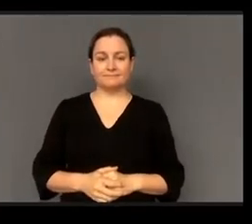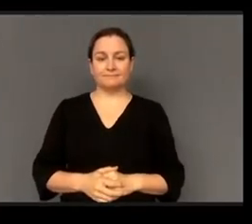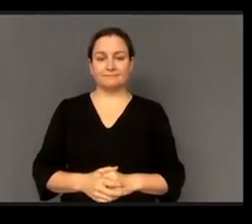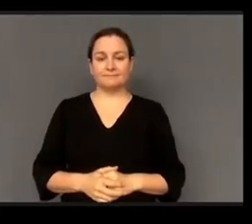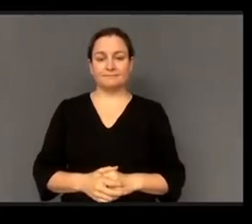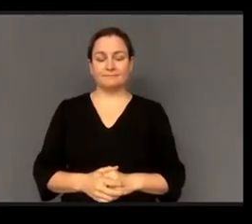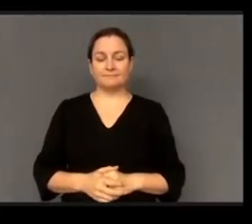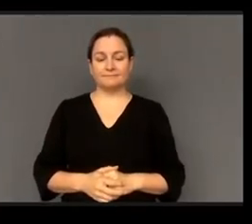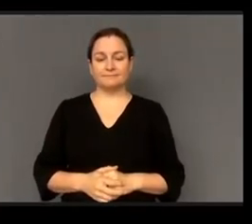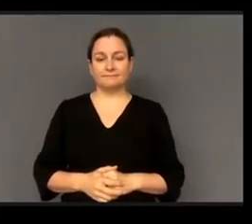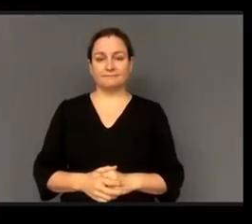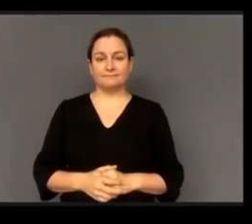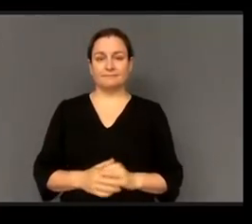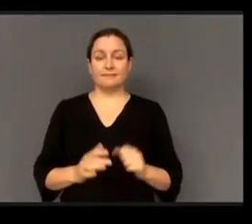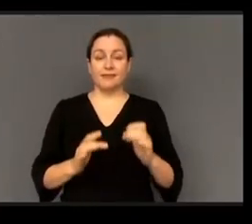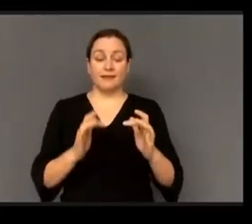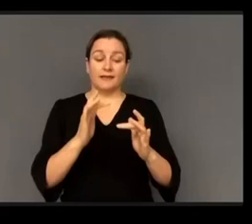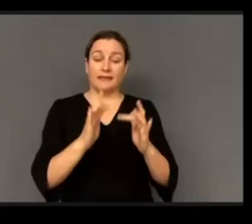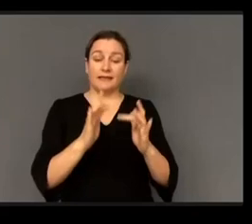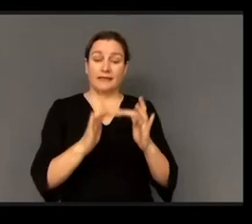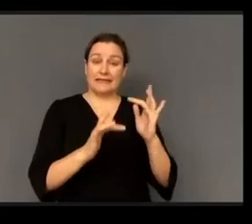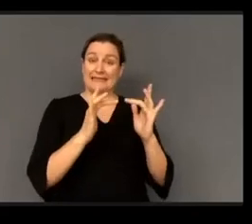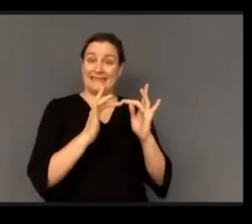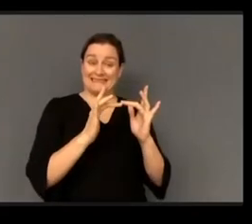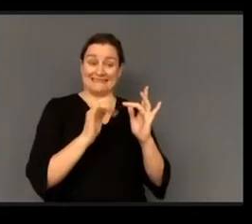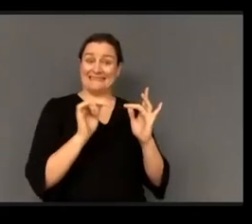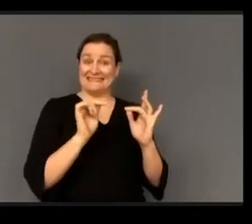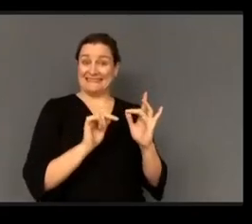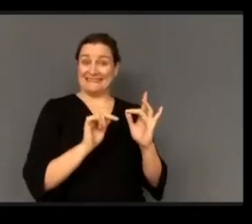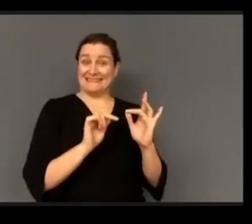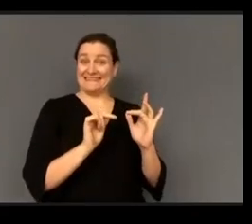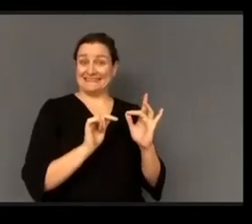互联网也确实